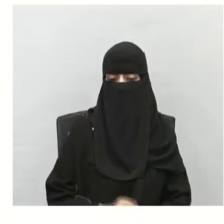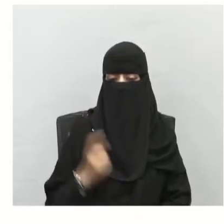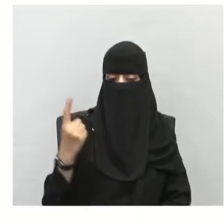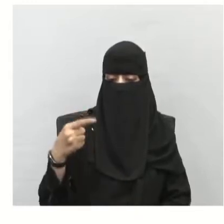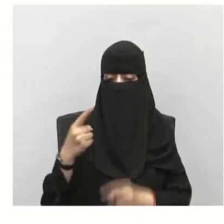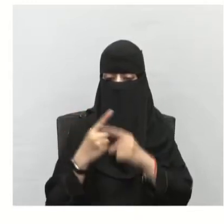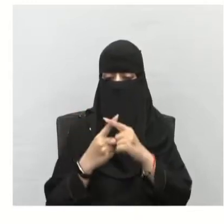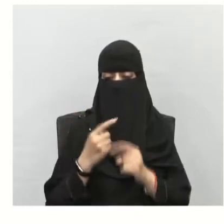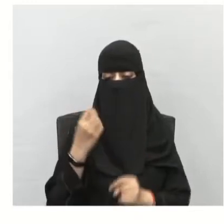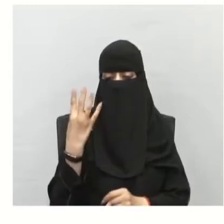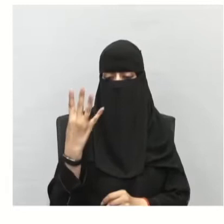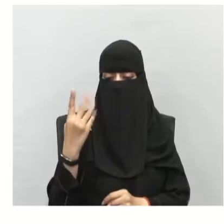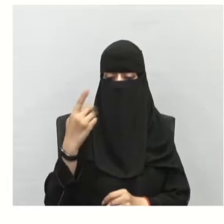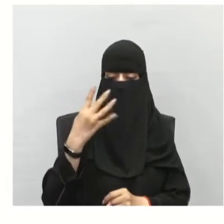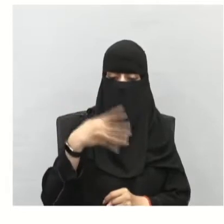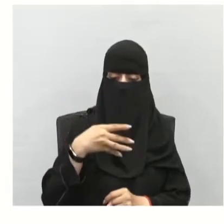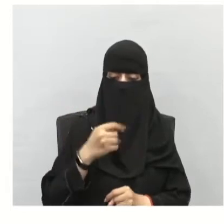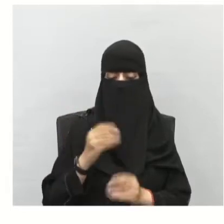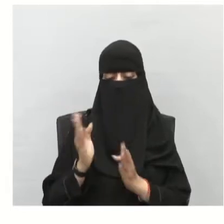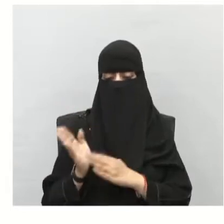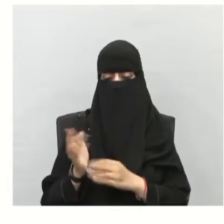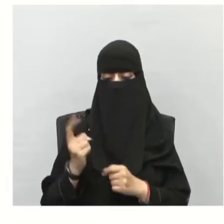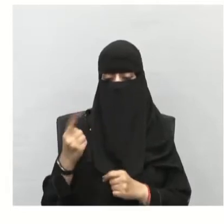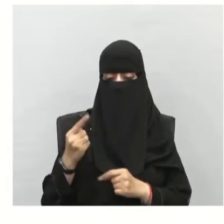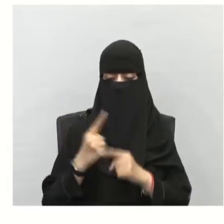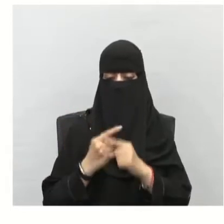10 في 4 40، 10 في 5